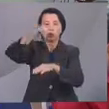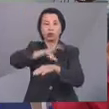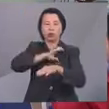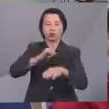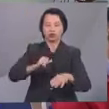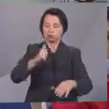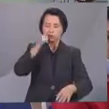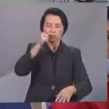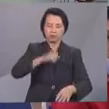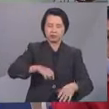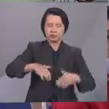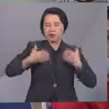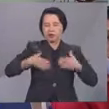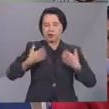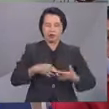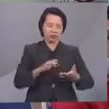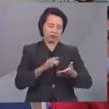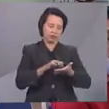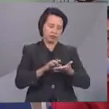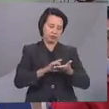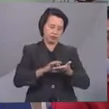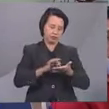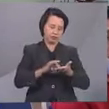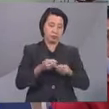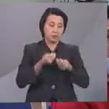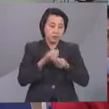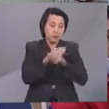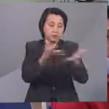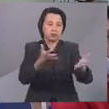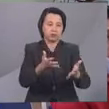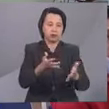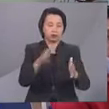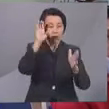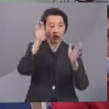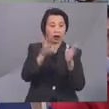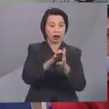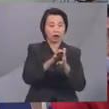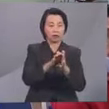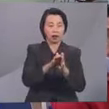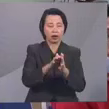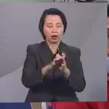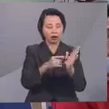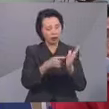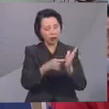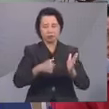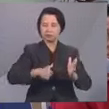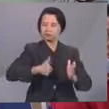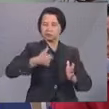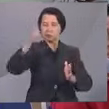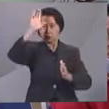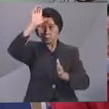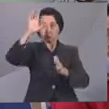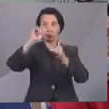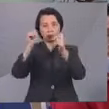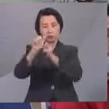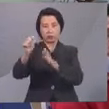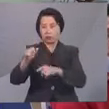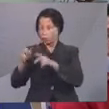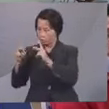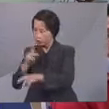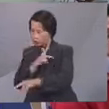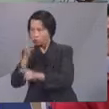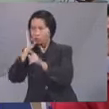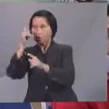dengan bangganya berkongsi perkara itu di media sosial berserta bukti bergambar. Adakah pihak berkuasa aware dan menyiasat